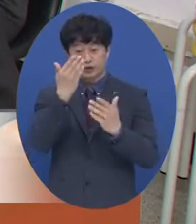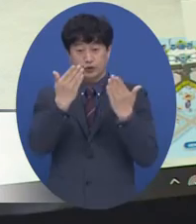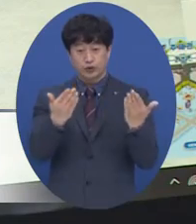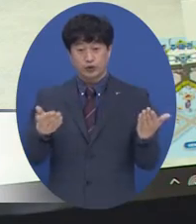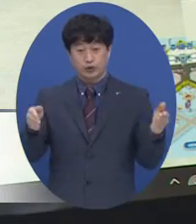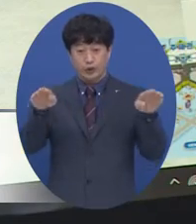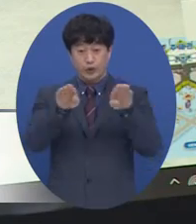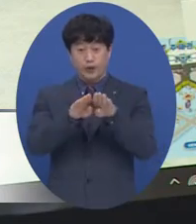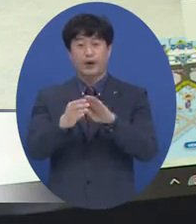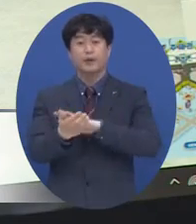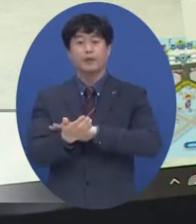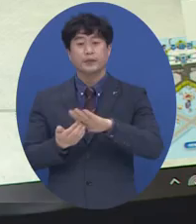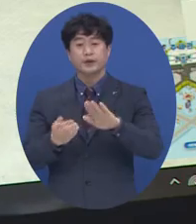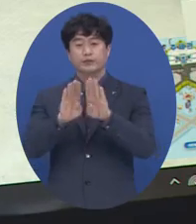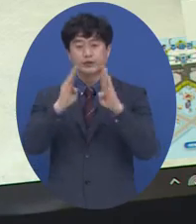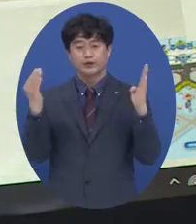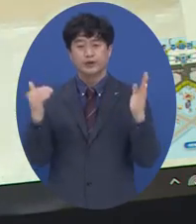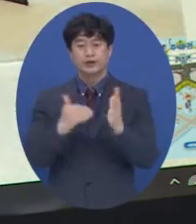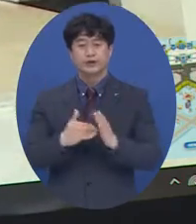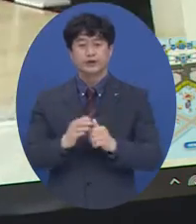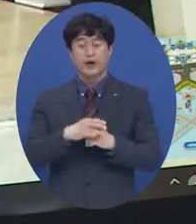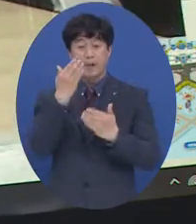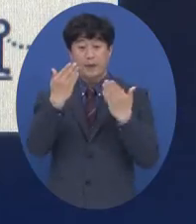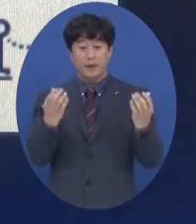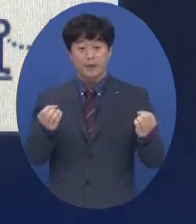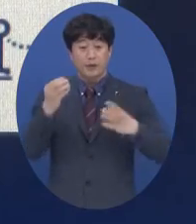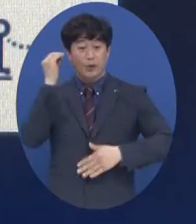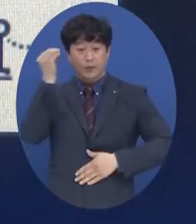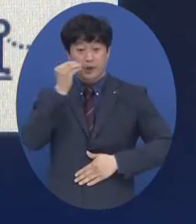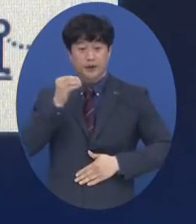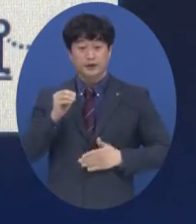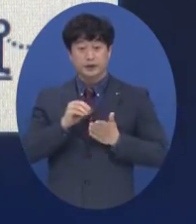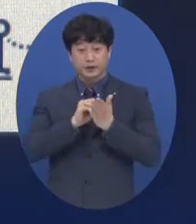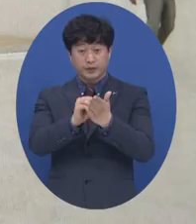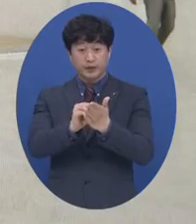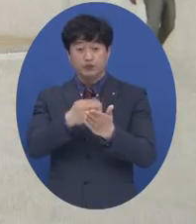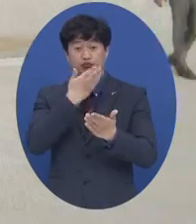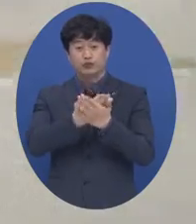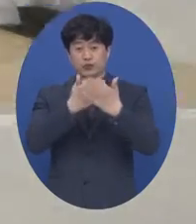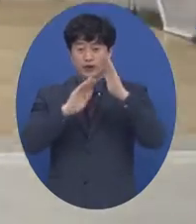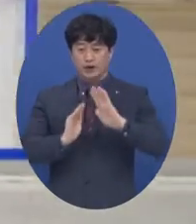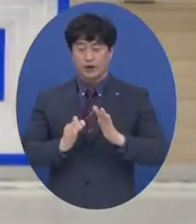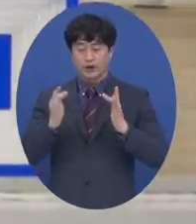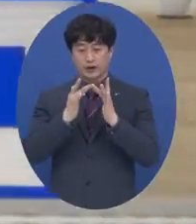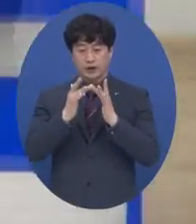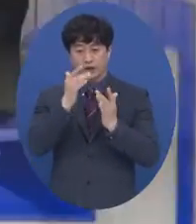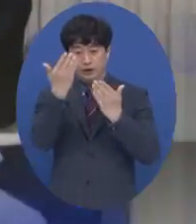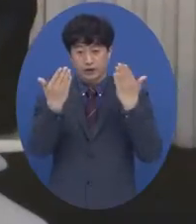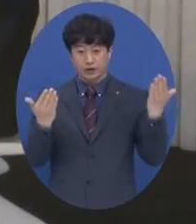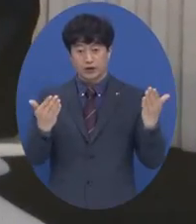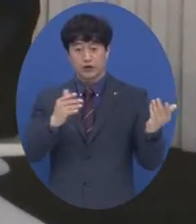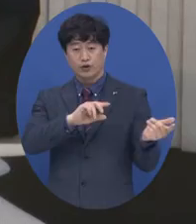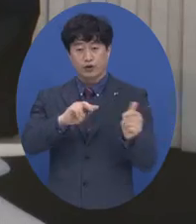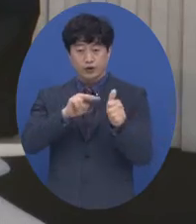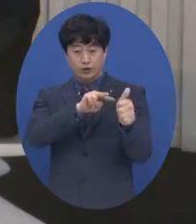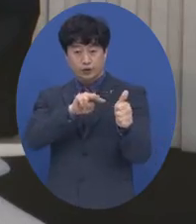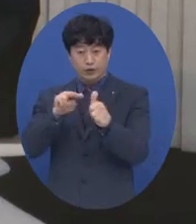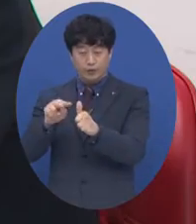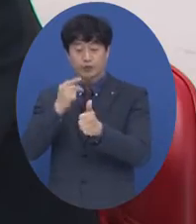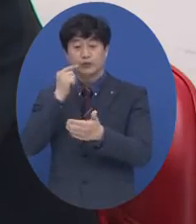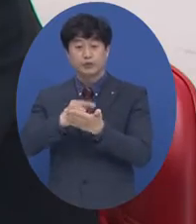온라인 전시관은 이미 문을 열었습니다. 박람회 홈페이지에 접속하면 주요 일정과 온라인 전시관,